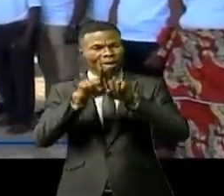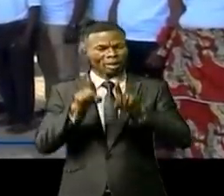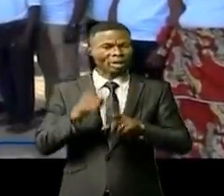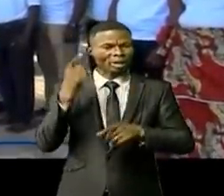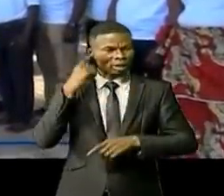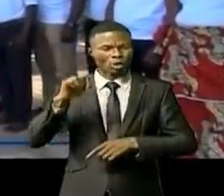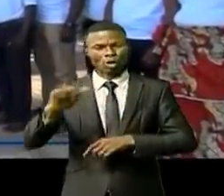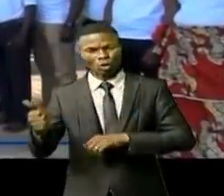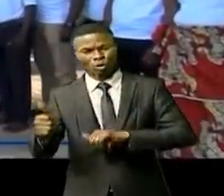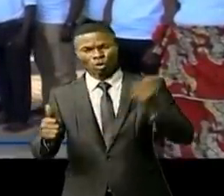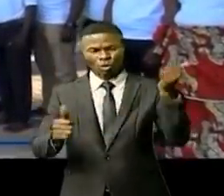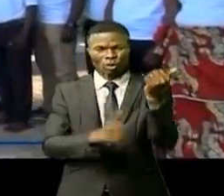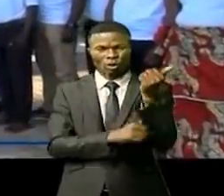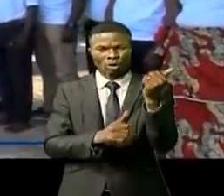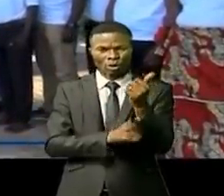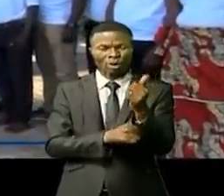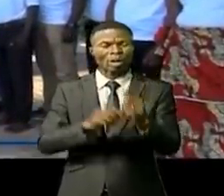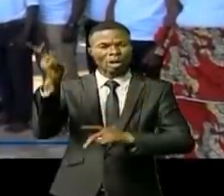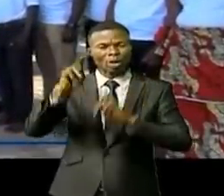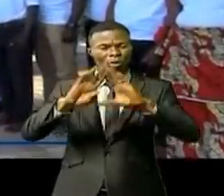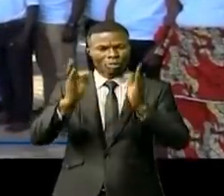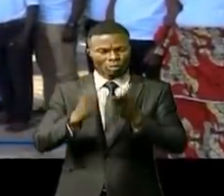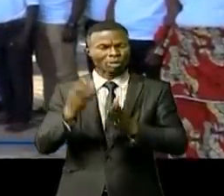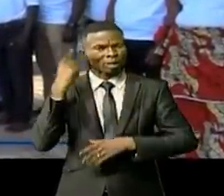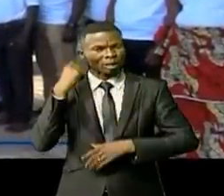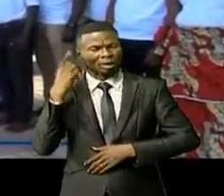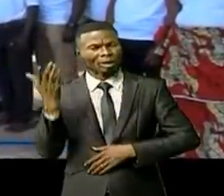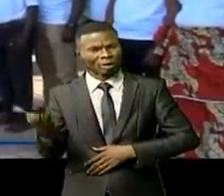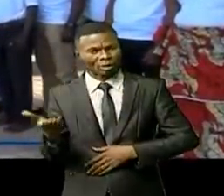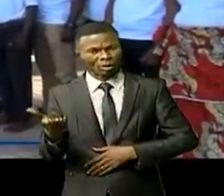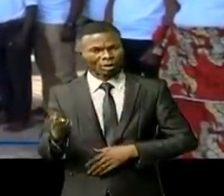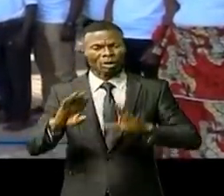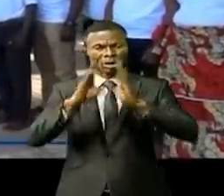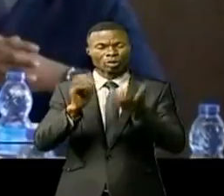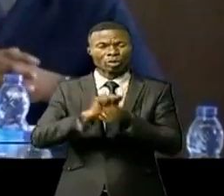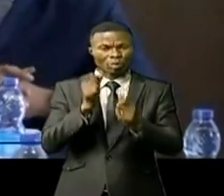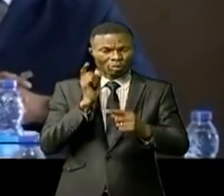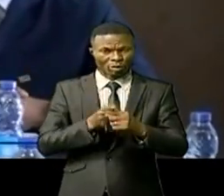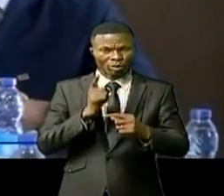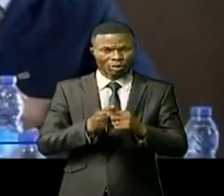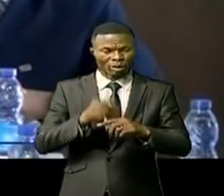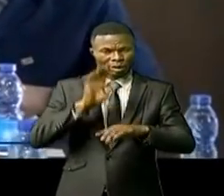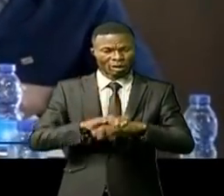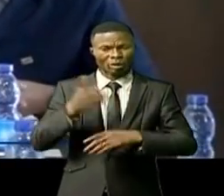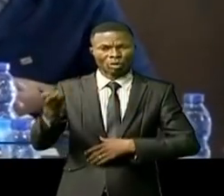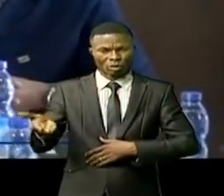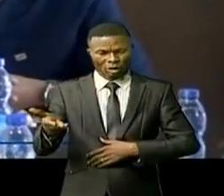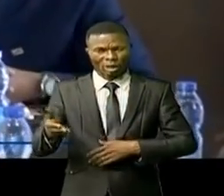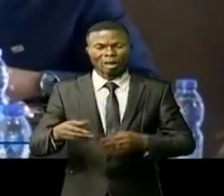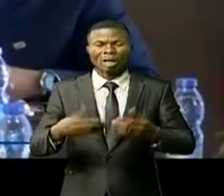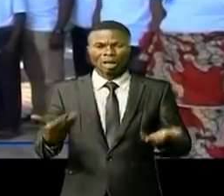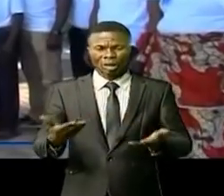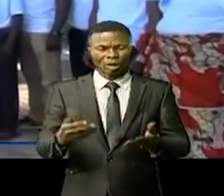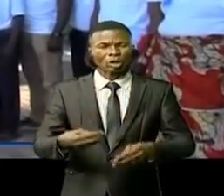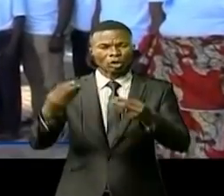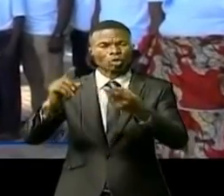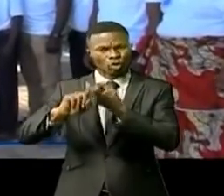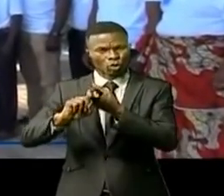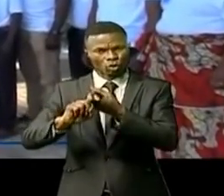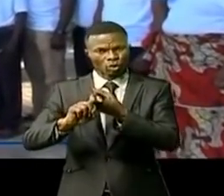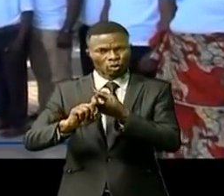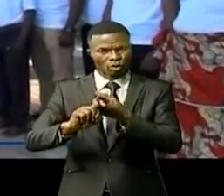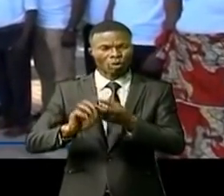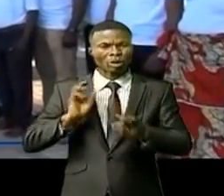et qui a l'écoute de la population, qui a l'écoute de toutes les difficultés qui lui sont présentées. Alors faisons confiance à toute la population, à